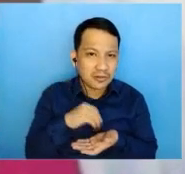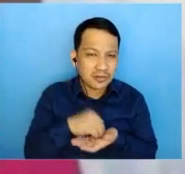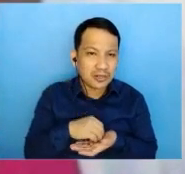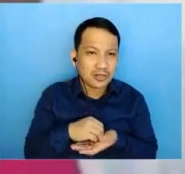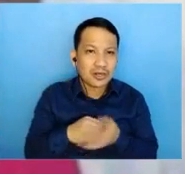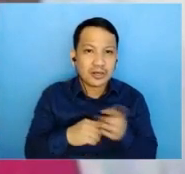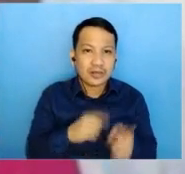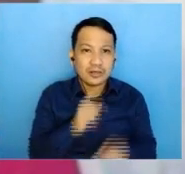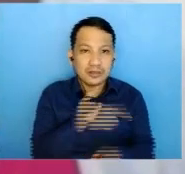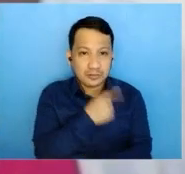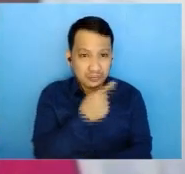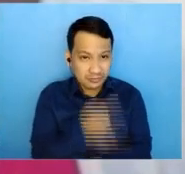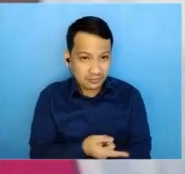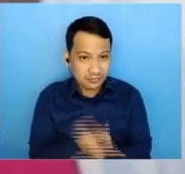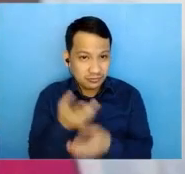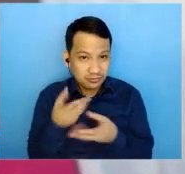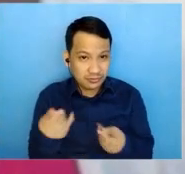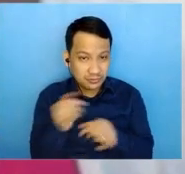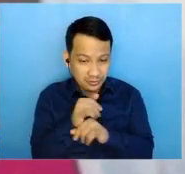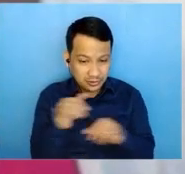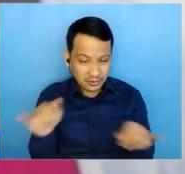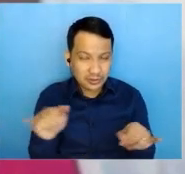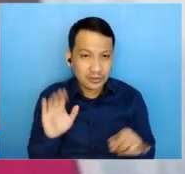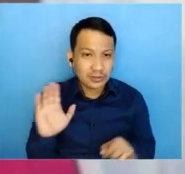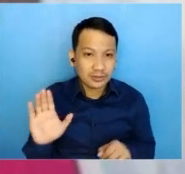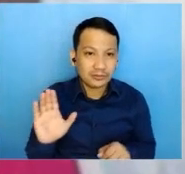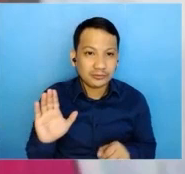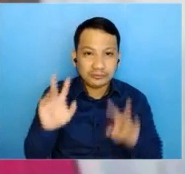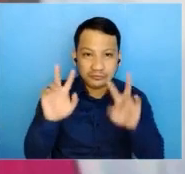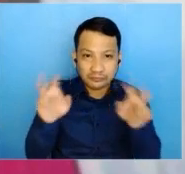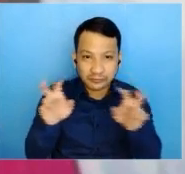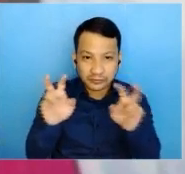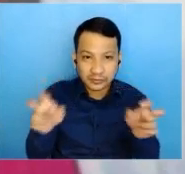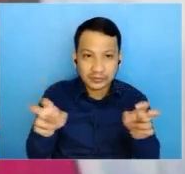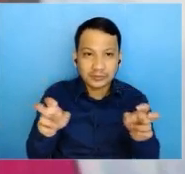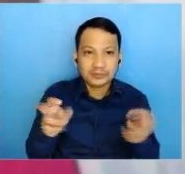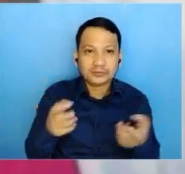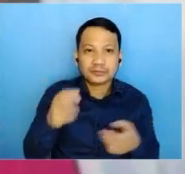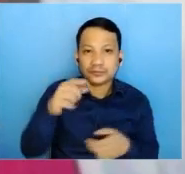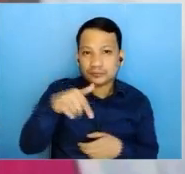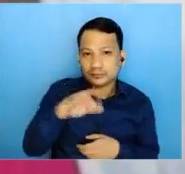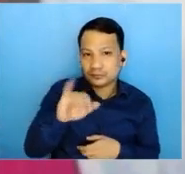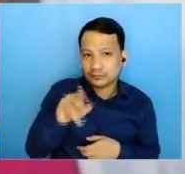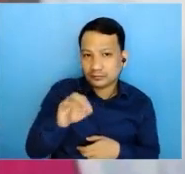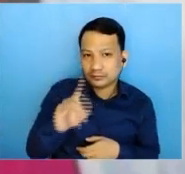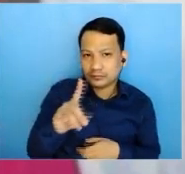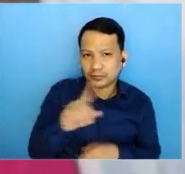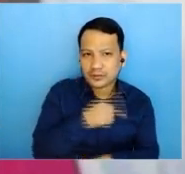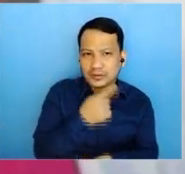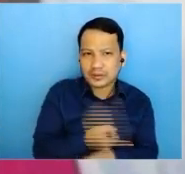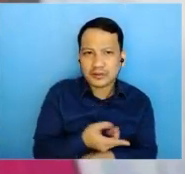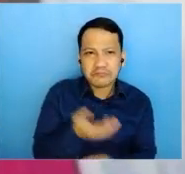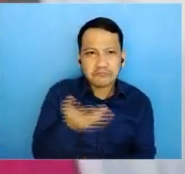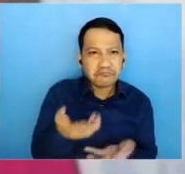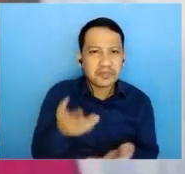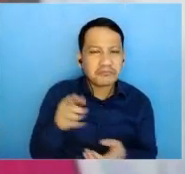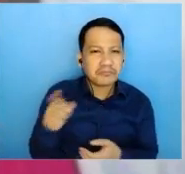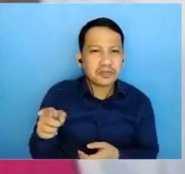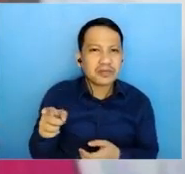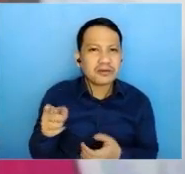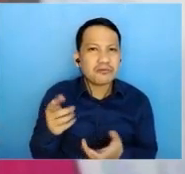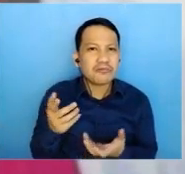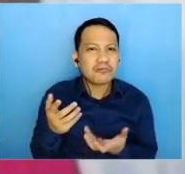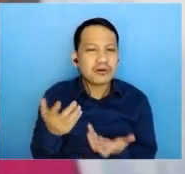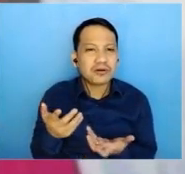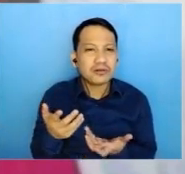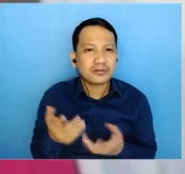nila, sa katulad po nung kanilang tinatawag na quasi-judicial power, ay kung maaari po, ay isang third